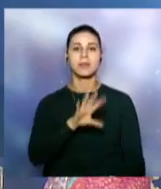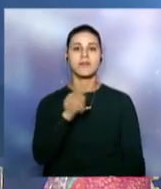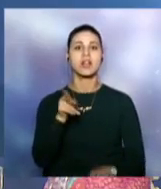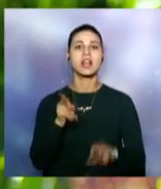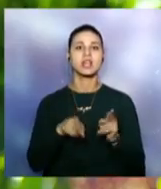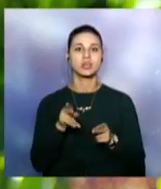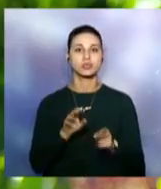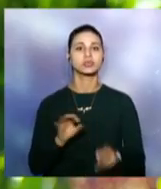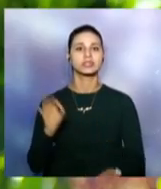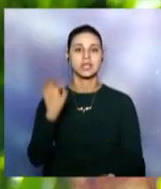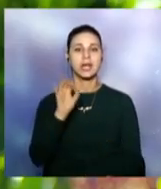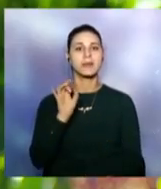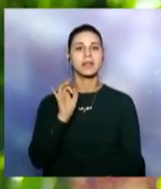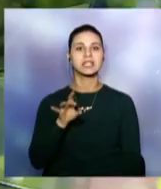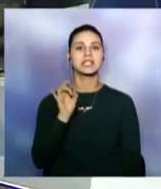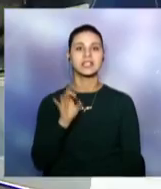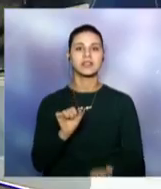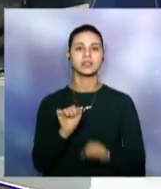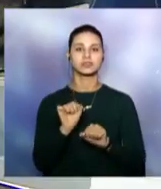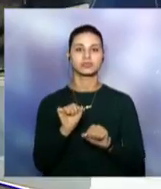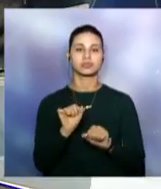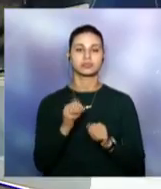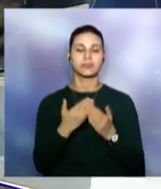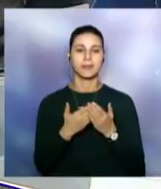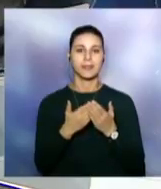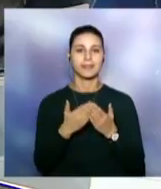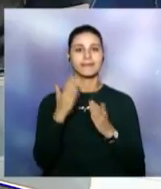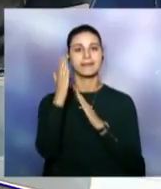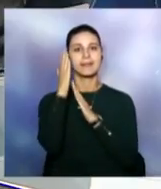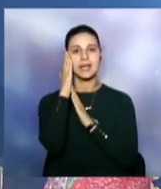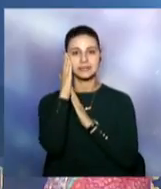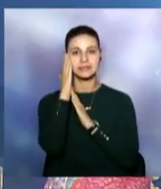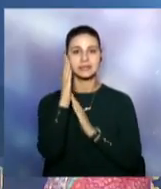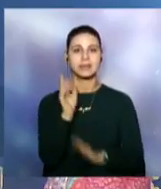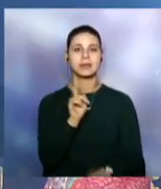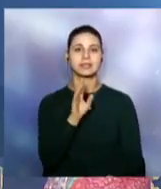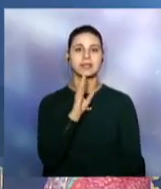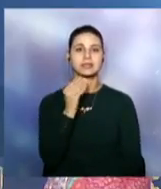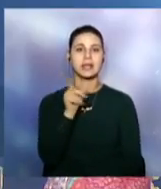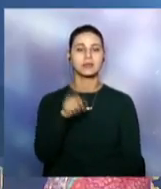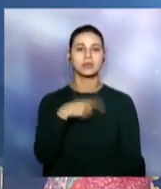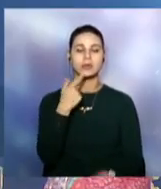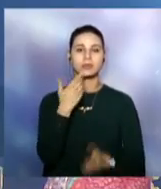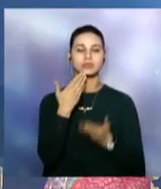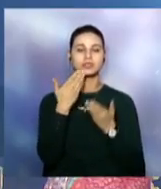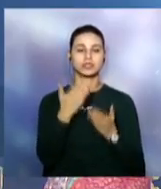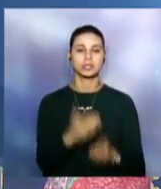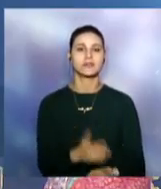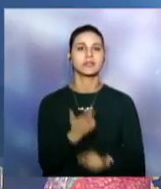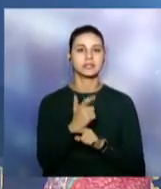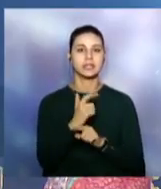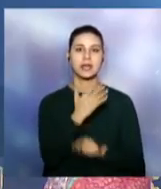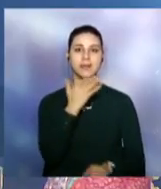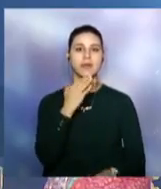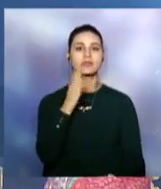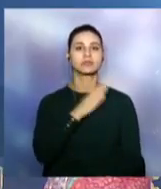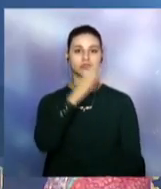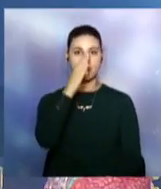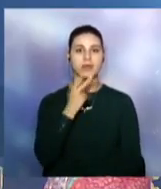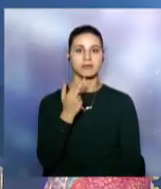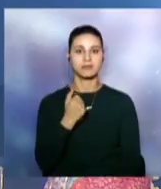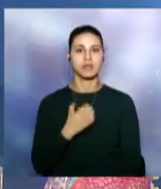ქირურგს ეხება ტკივილგაყუჩება, ანუ და დაძინება, რასაც ქალბატონი გვეკითხება, ძალიან ბევრი მშობლისთვის